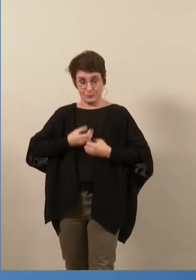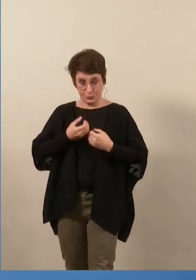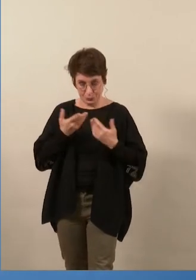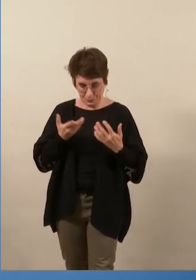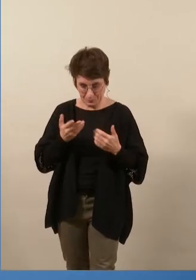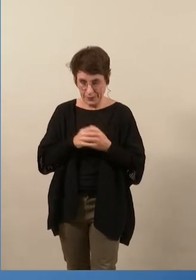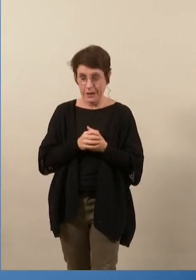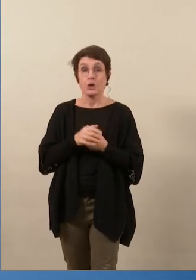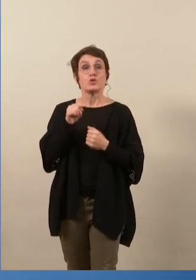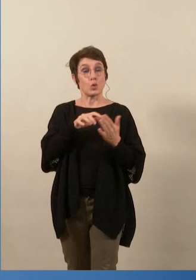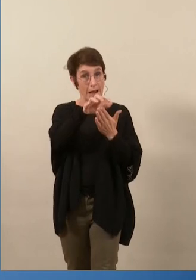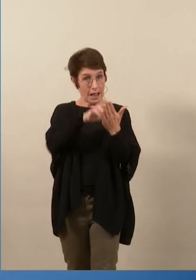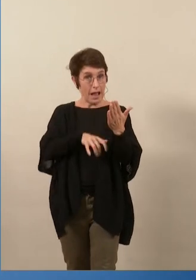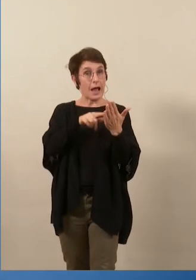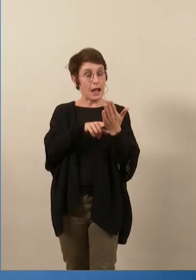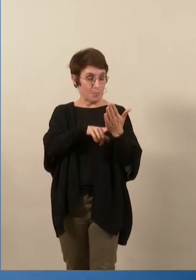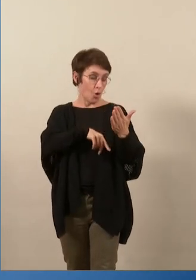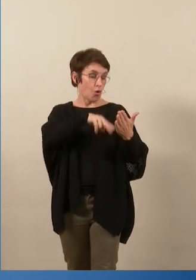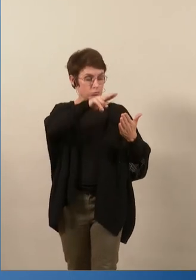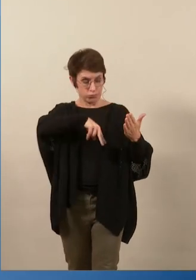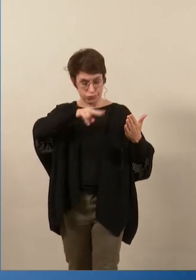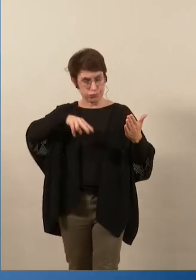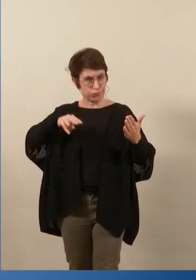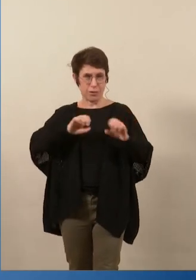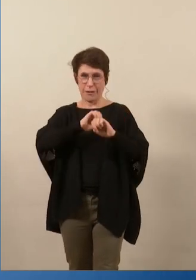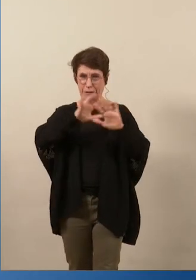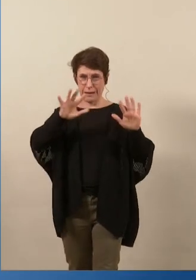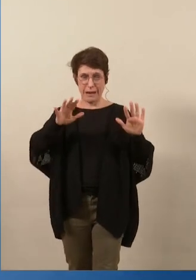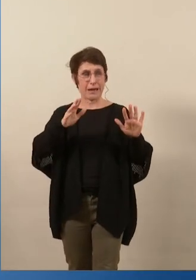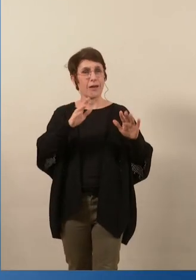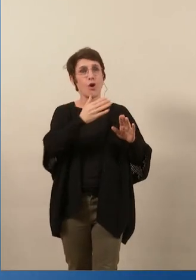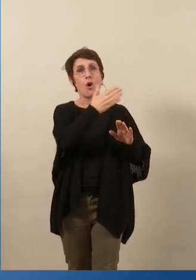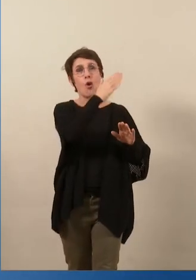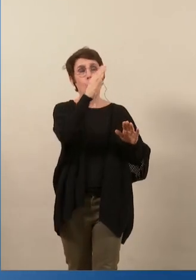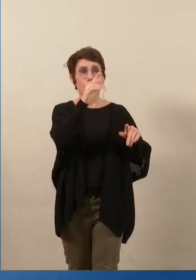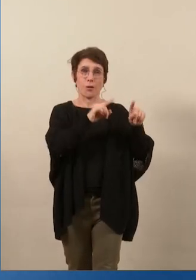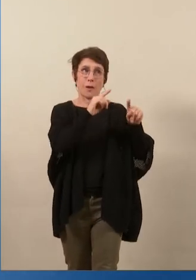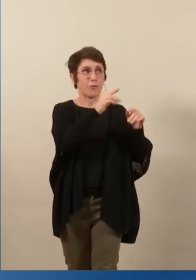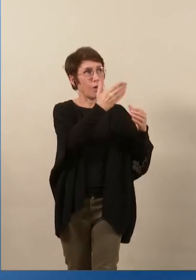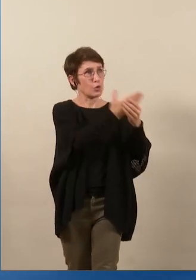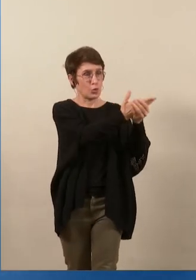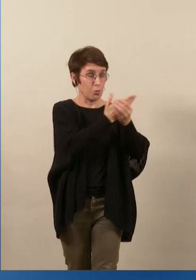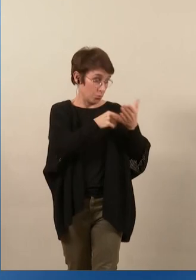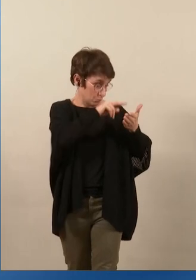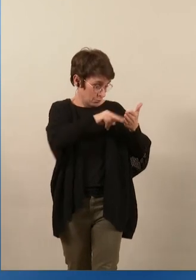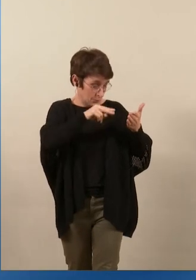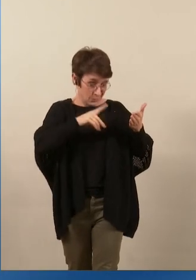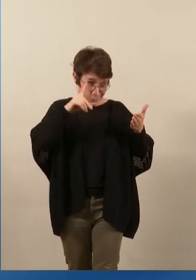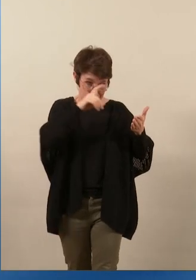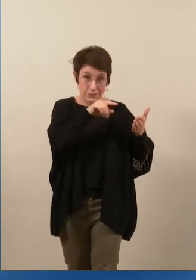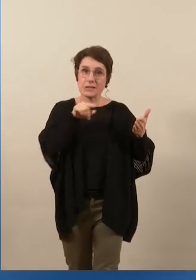noter que ce rapport est plus lisible que bien d'autres documents transmis et étudiés en conseil municipal nous apprécions vraiment sa